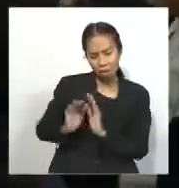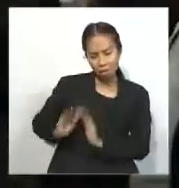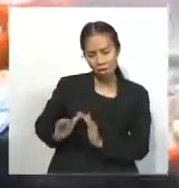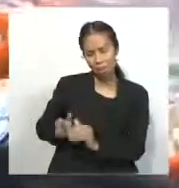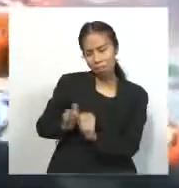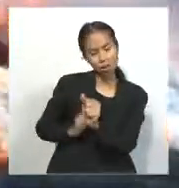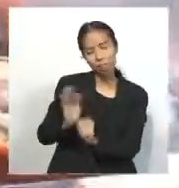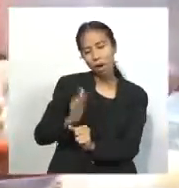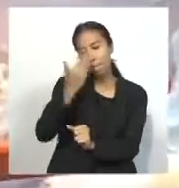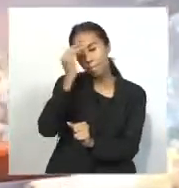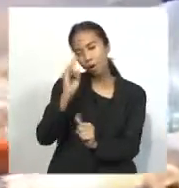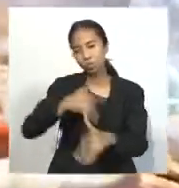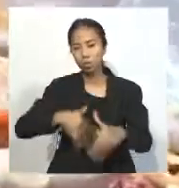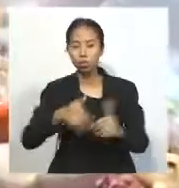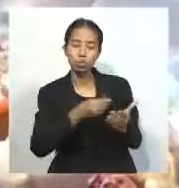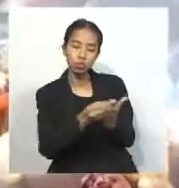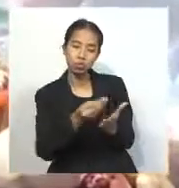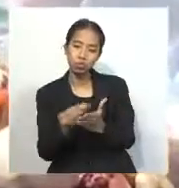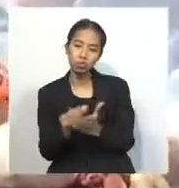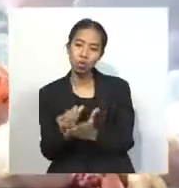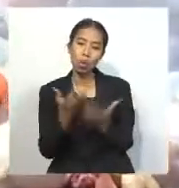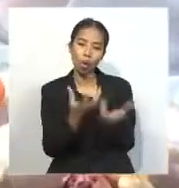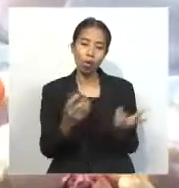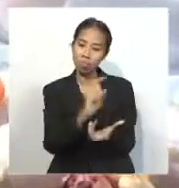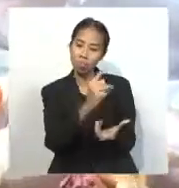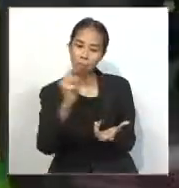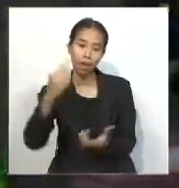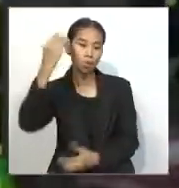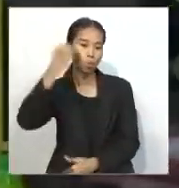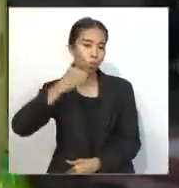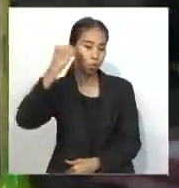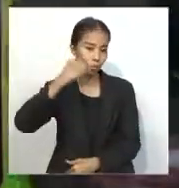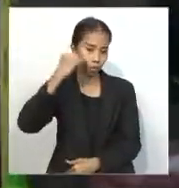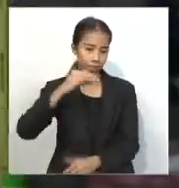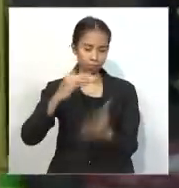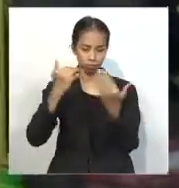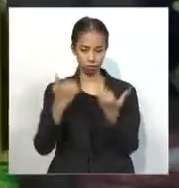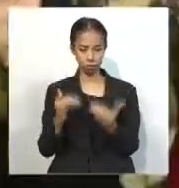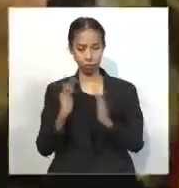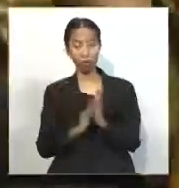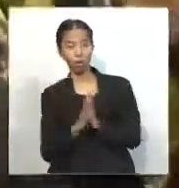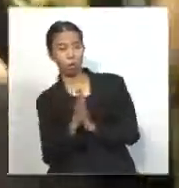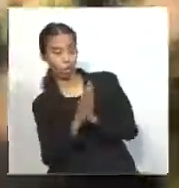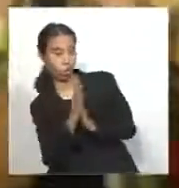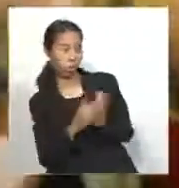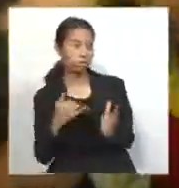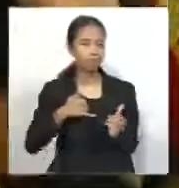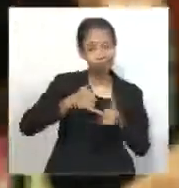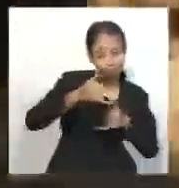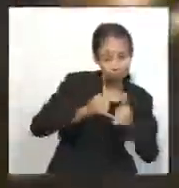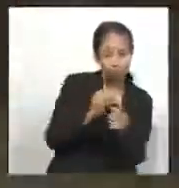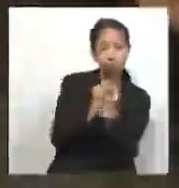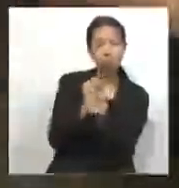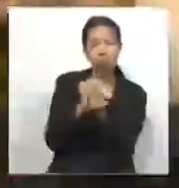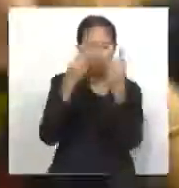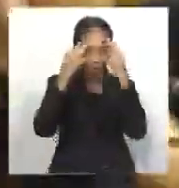ของสดมีคุณภาพทุกวันโดยพ่อค้าแม่ค้าและประชาชนที่มาเดินซื้อของต่างให้ความสนใจเข้ามาทักทายและมอบด